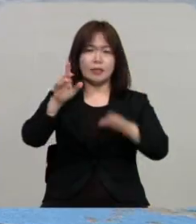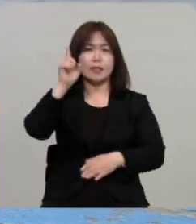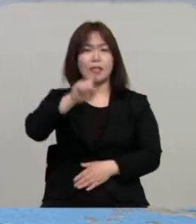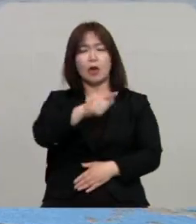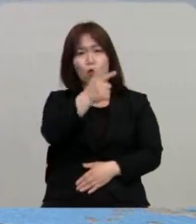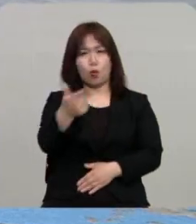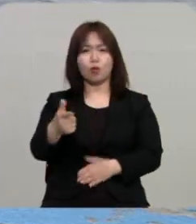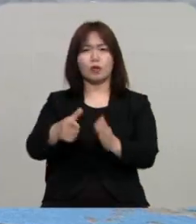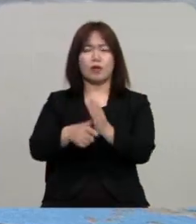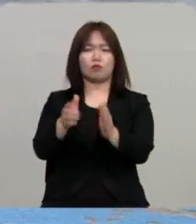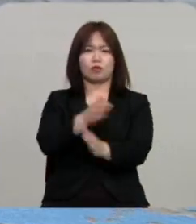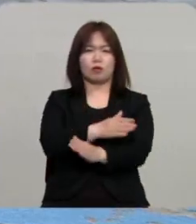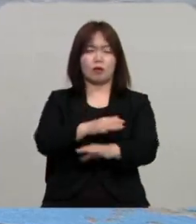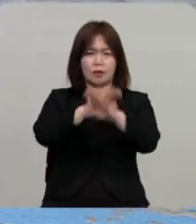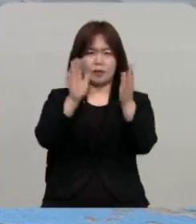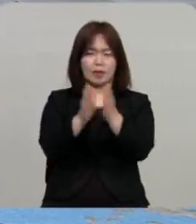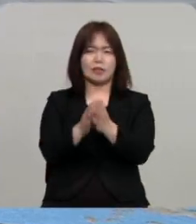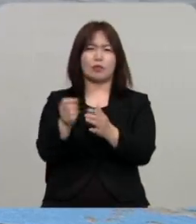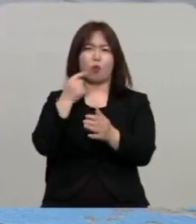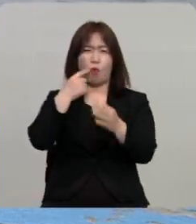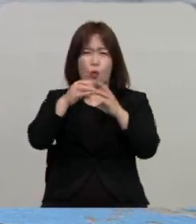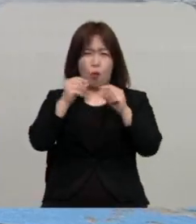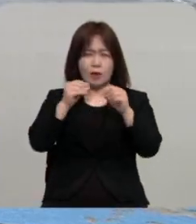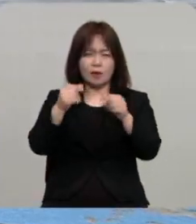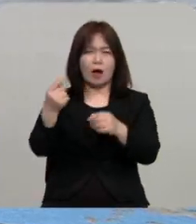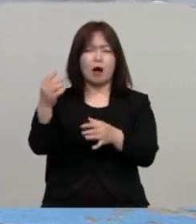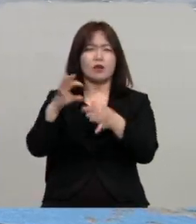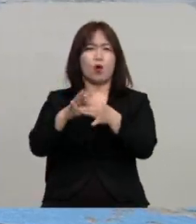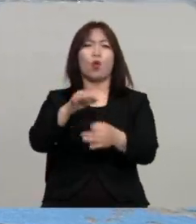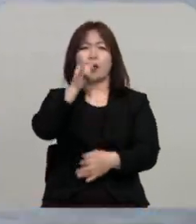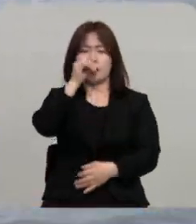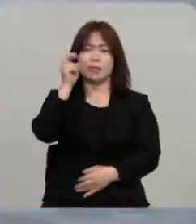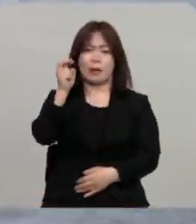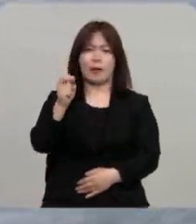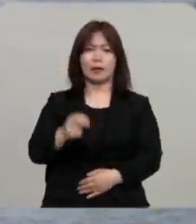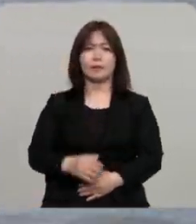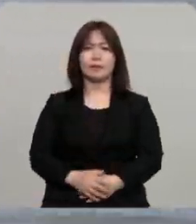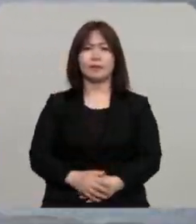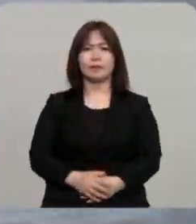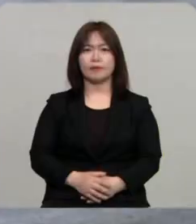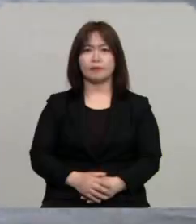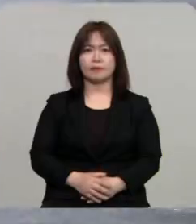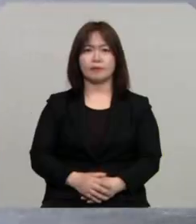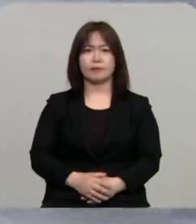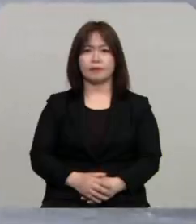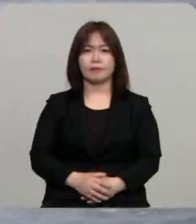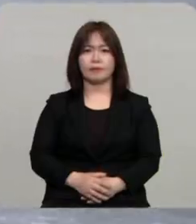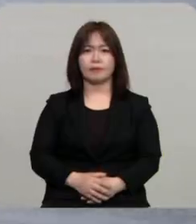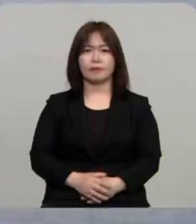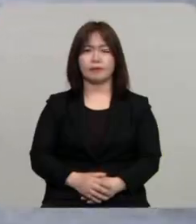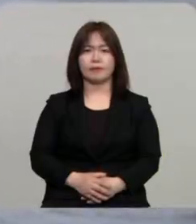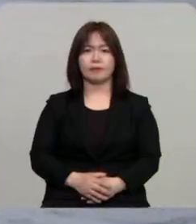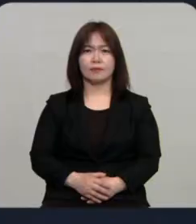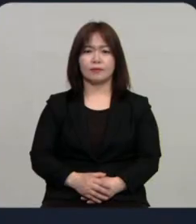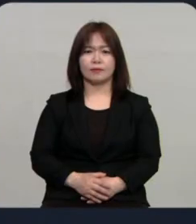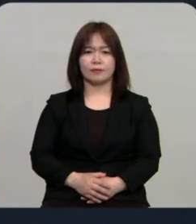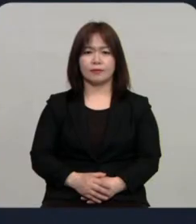늦은 오후부터 전북 지역이 다시 황사 영향권에 들 것으로 내다봤습니다.